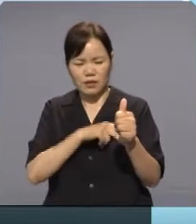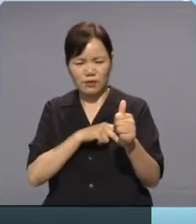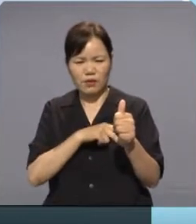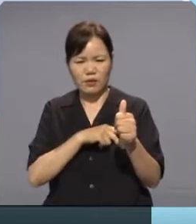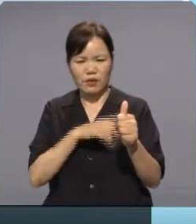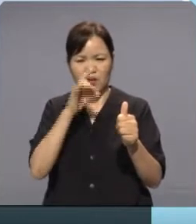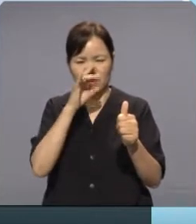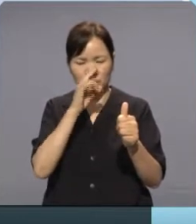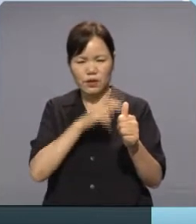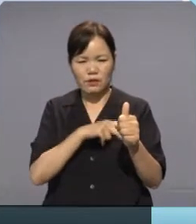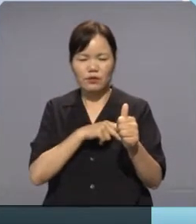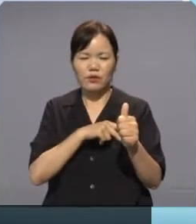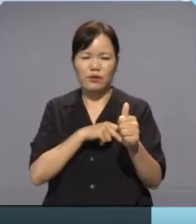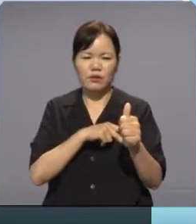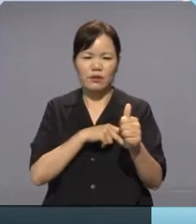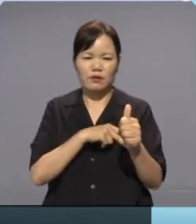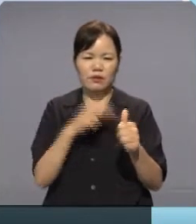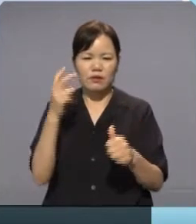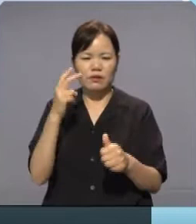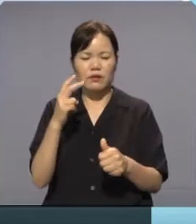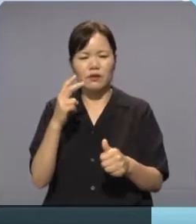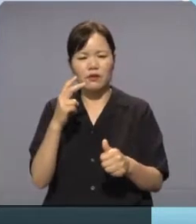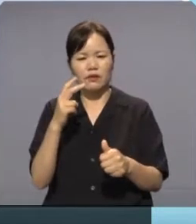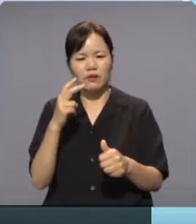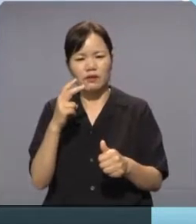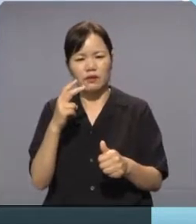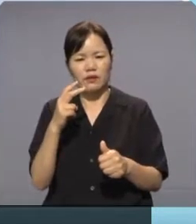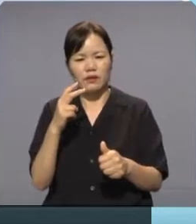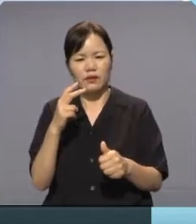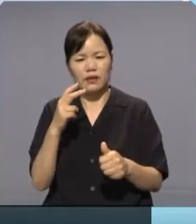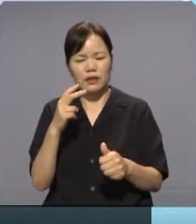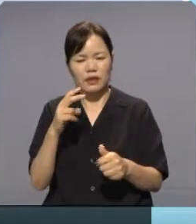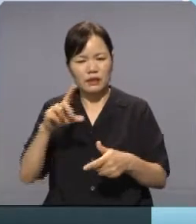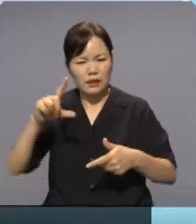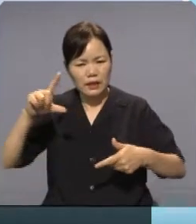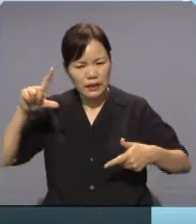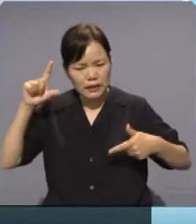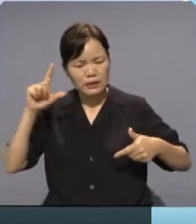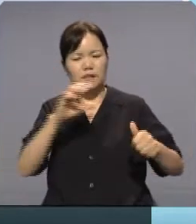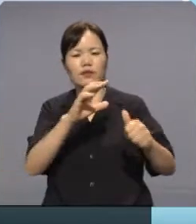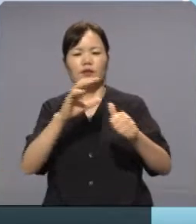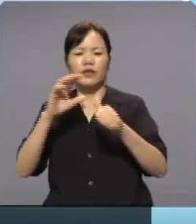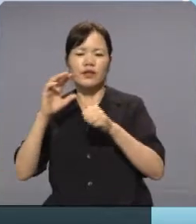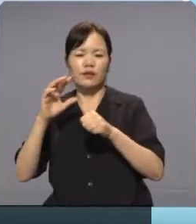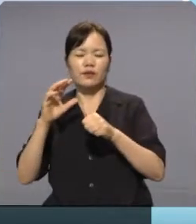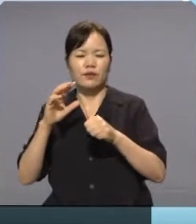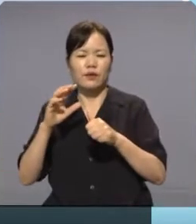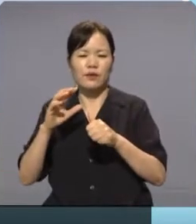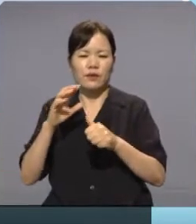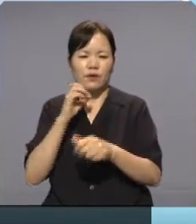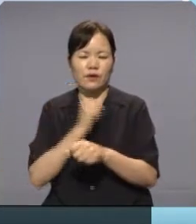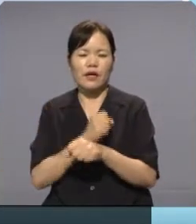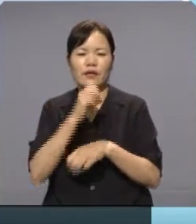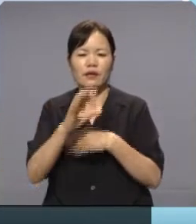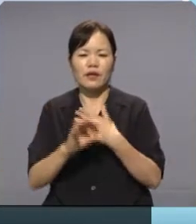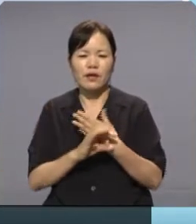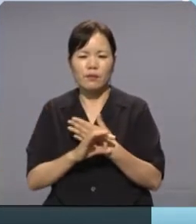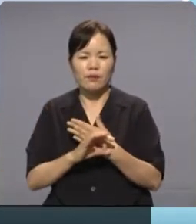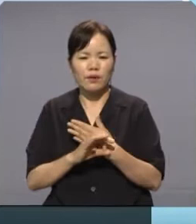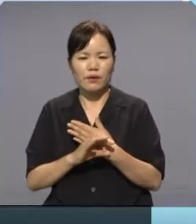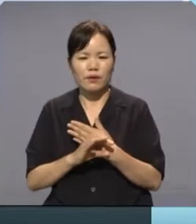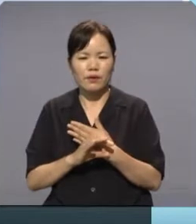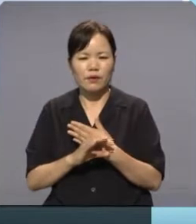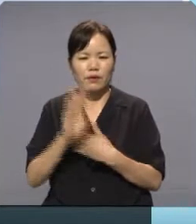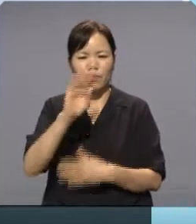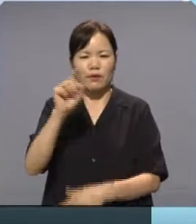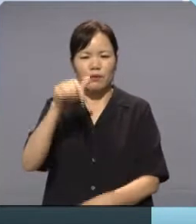인지도라든지 여론조사에서는 상당히 높게 나와요. 중앙위원들이 바로 이런 인지도를 어떤 바탕으로 해서 한다면은 그 나머지 한 자리는 또